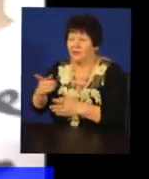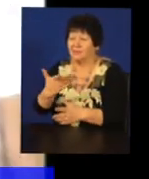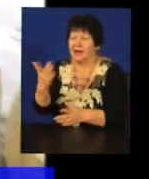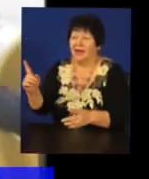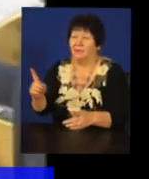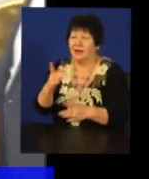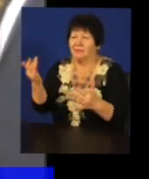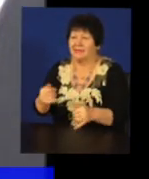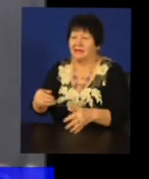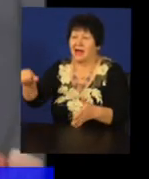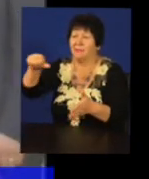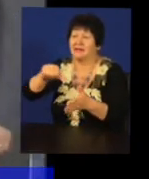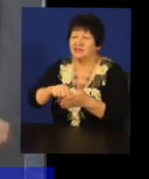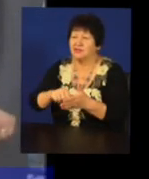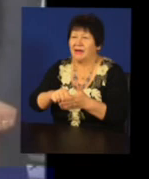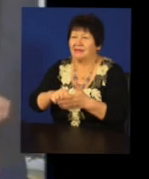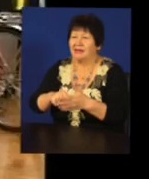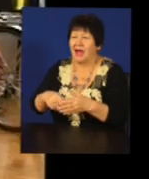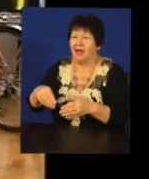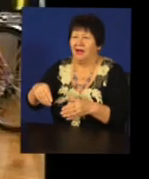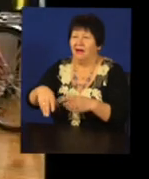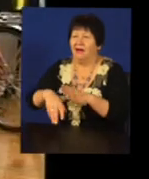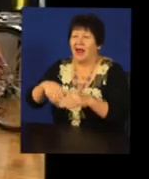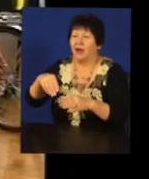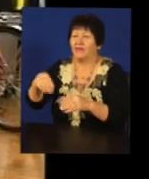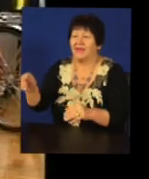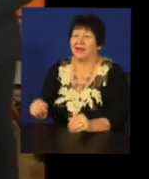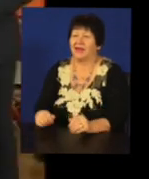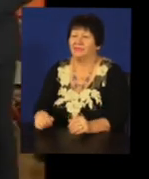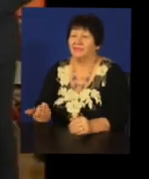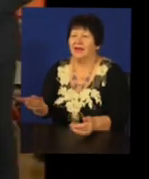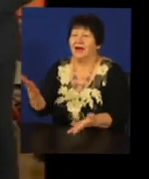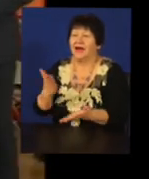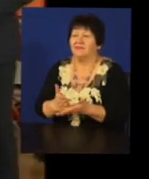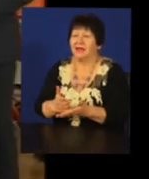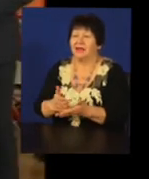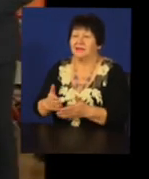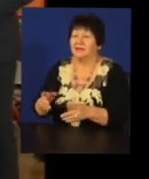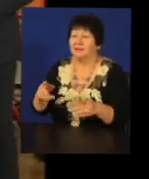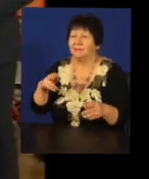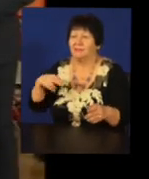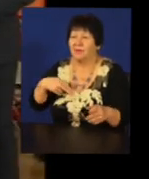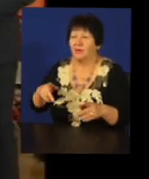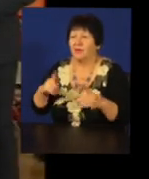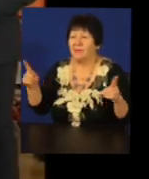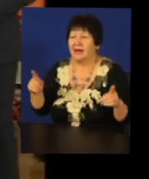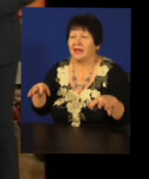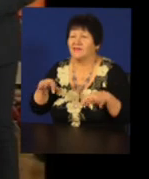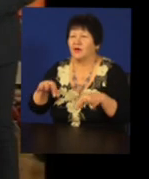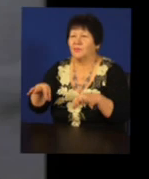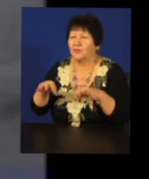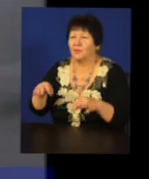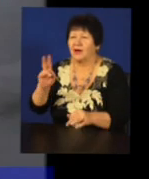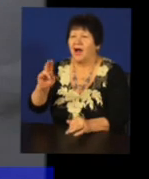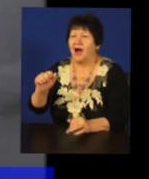viața sa a participat la o astfel de loterie. A venit și câștigătorul premiului mare un automobil, este vorba de